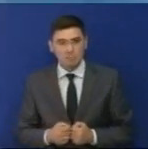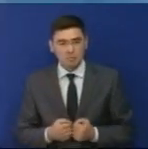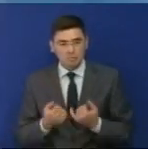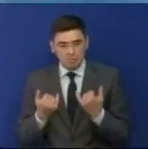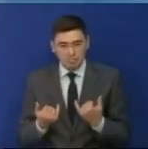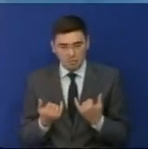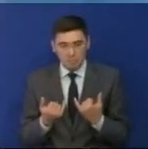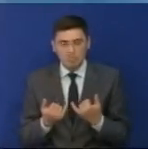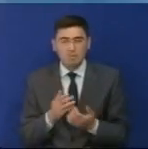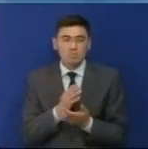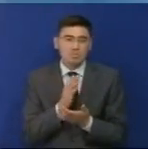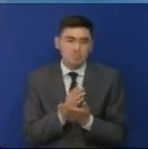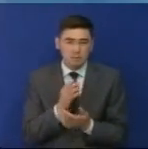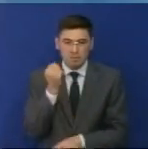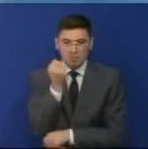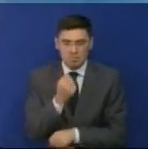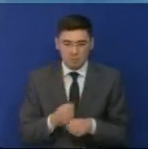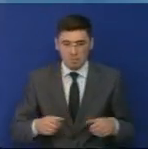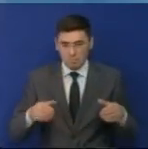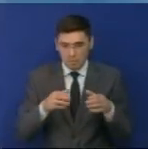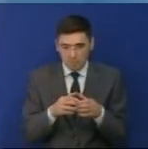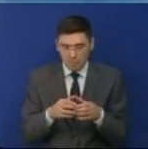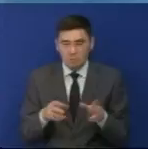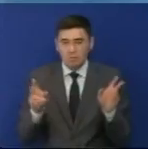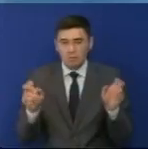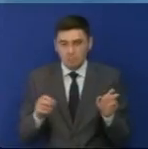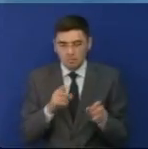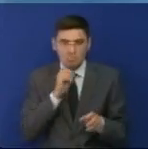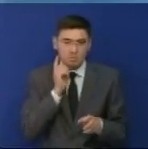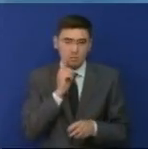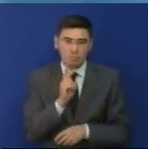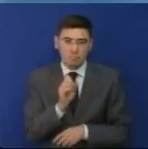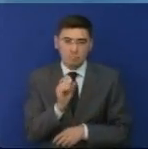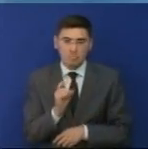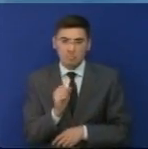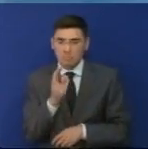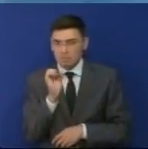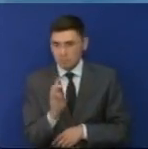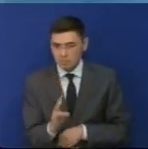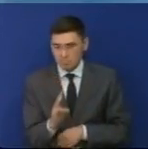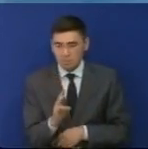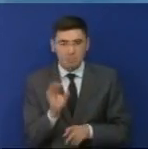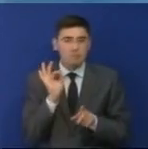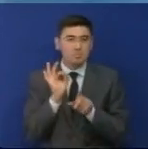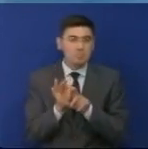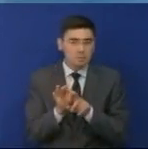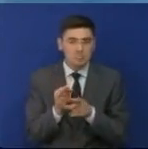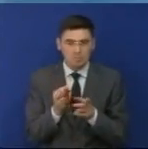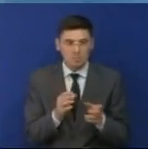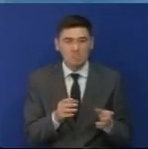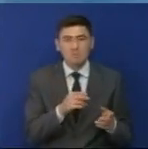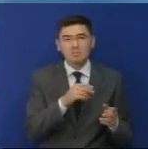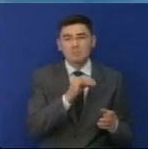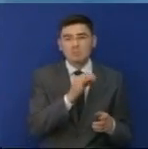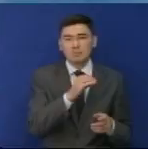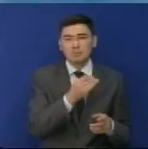На сегодняшний день существует рабочая группа, созданная по программе «Молодежный караван», которая заключила меморандум о взаимном сотрудничестве с